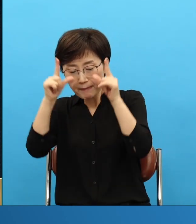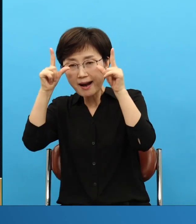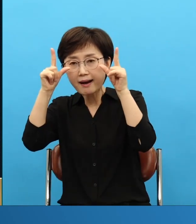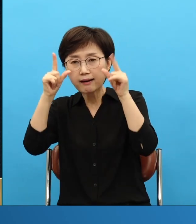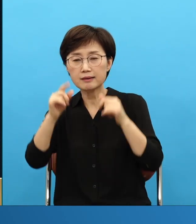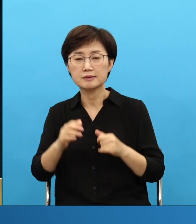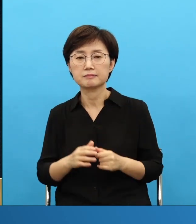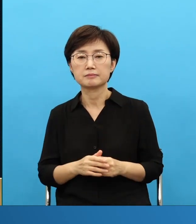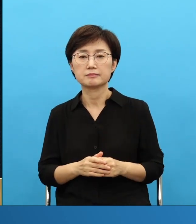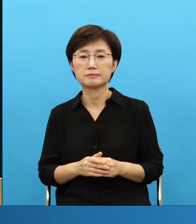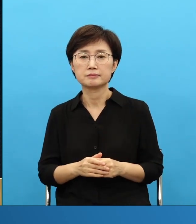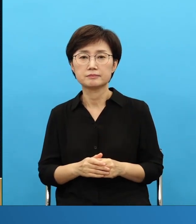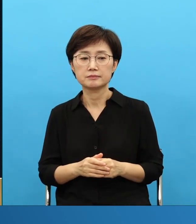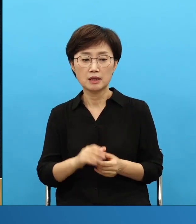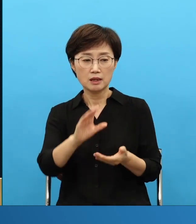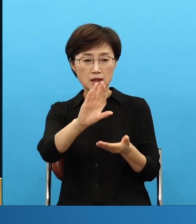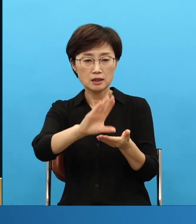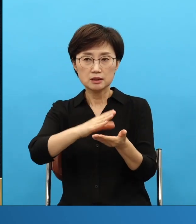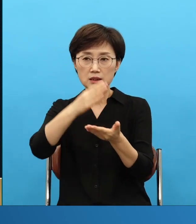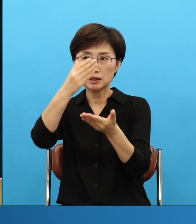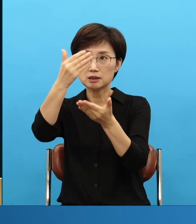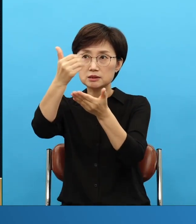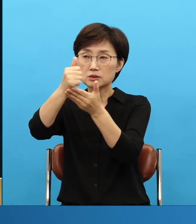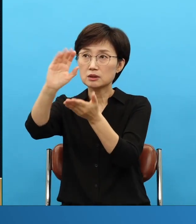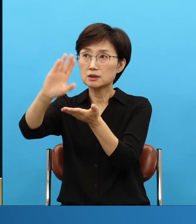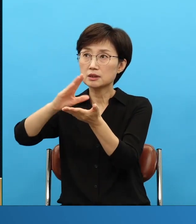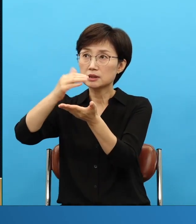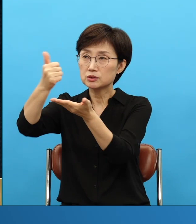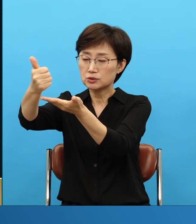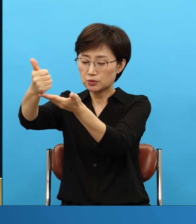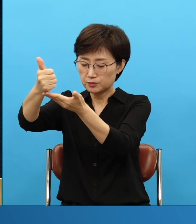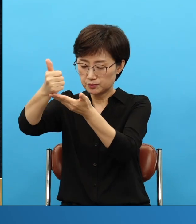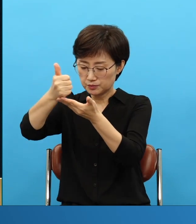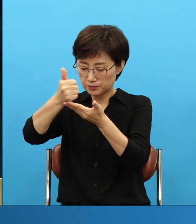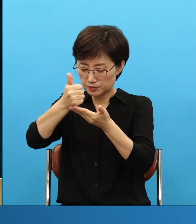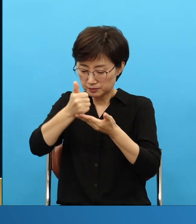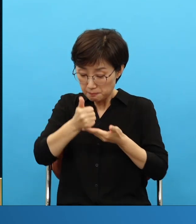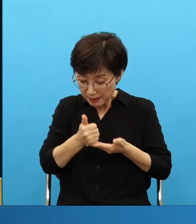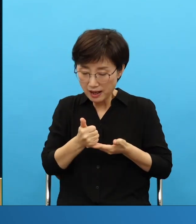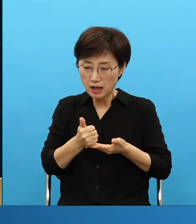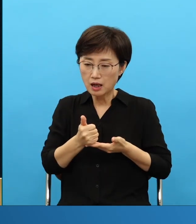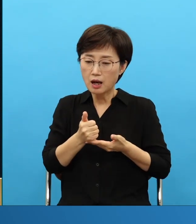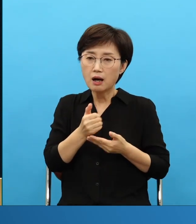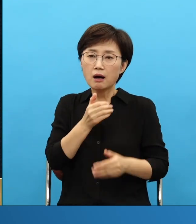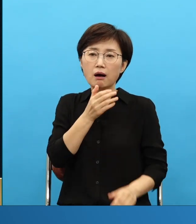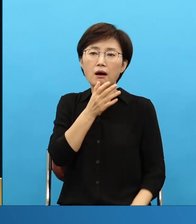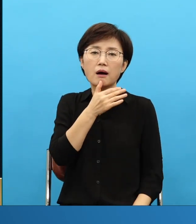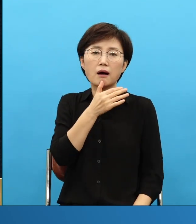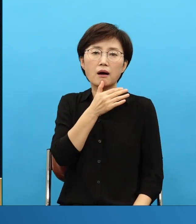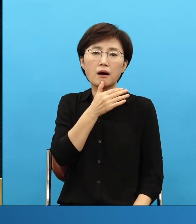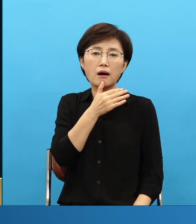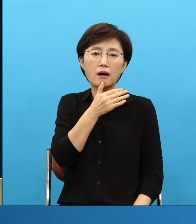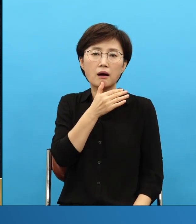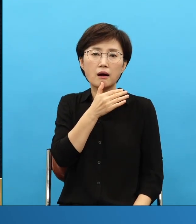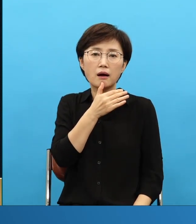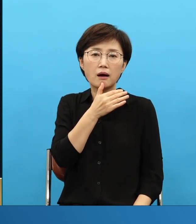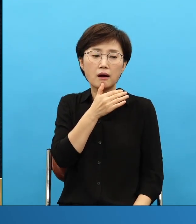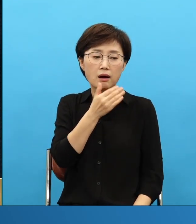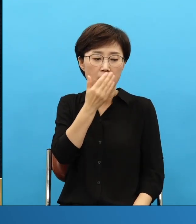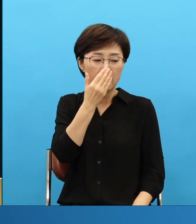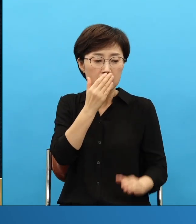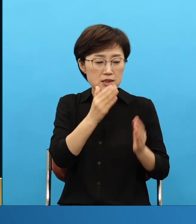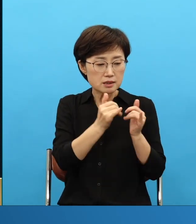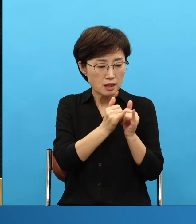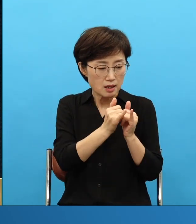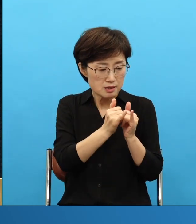realized this. 그리스도를 만나는 순간부터요. 왜 우리나라가 이스라엘 역사 딴 거